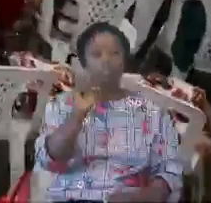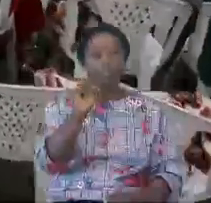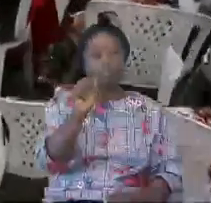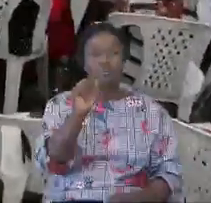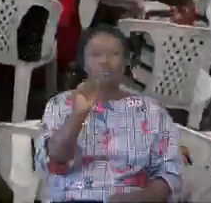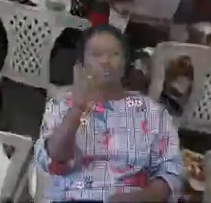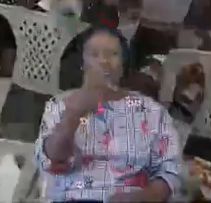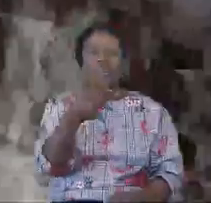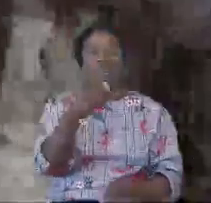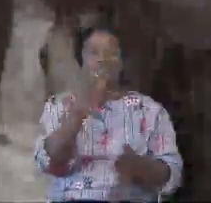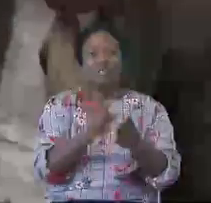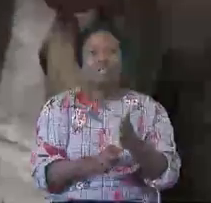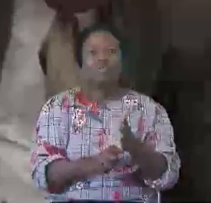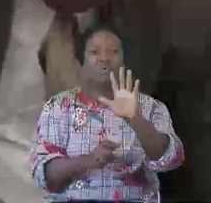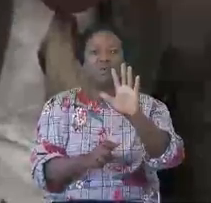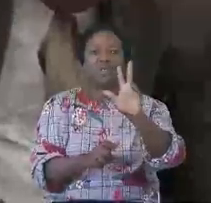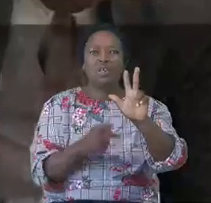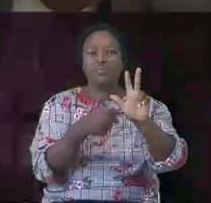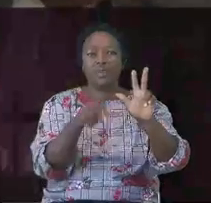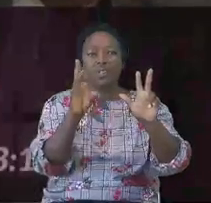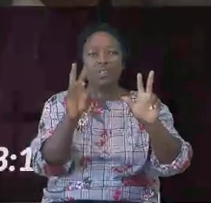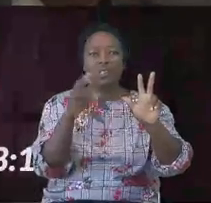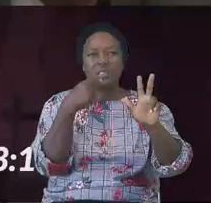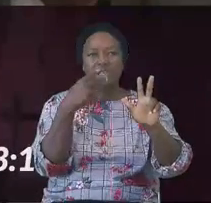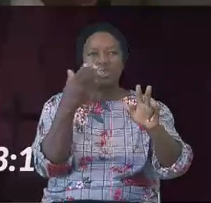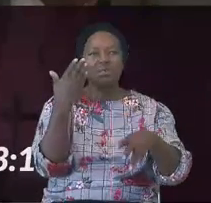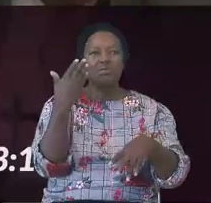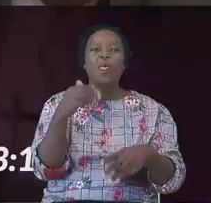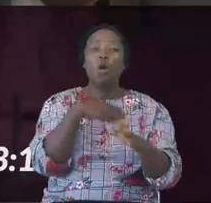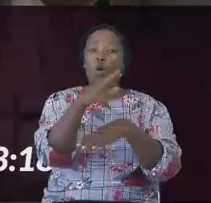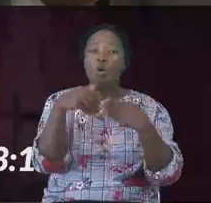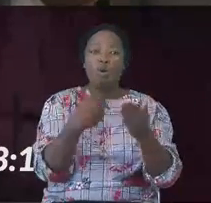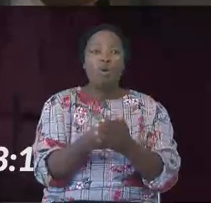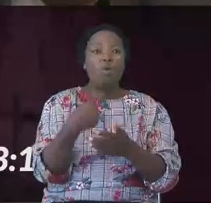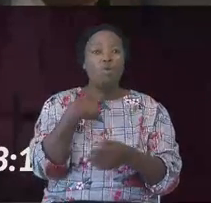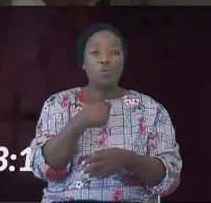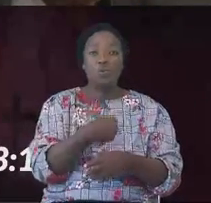Ésaïe au chapitre 53:6. Ésaïe